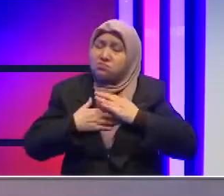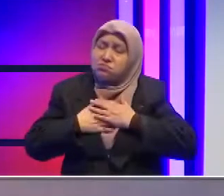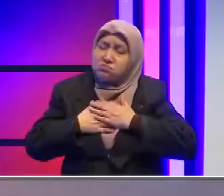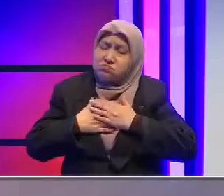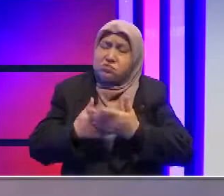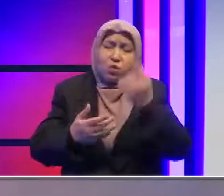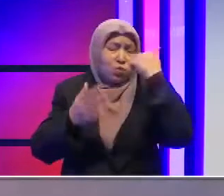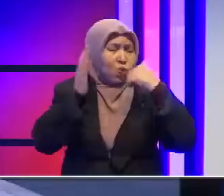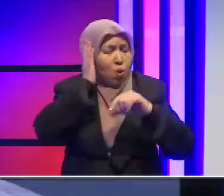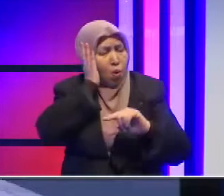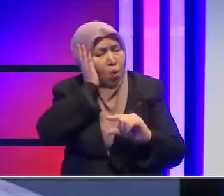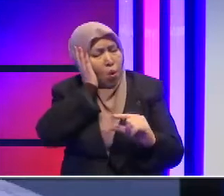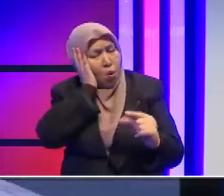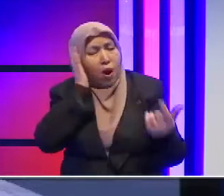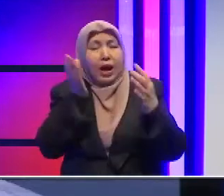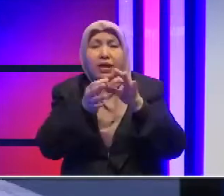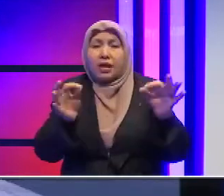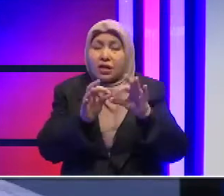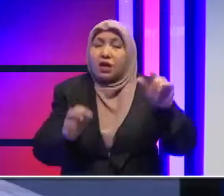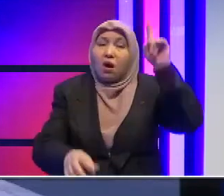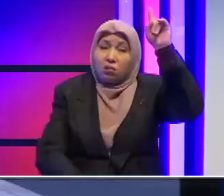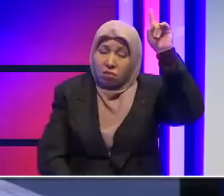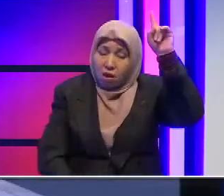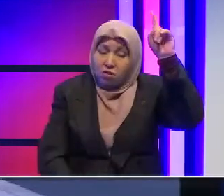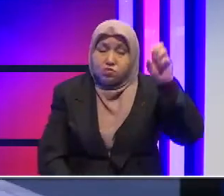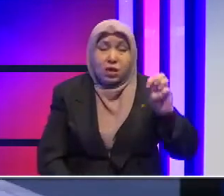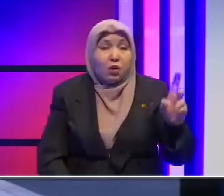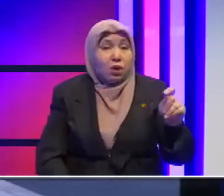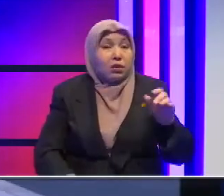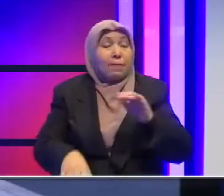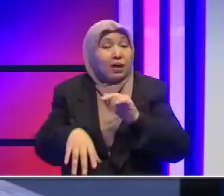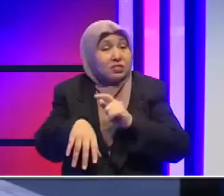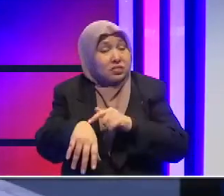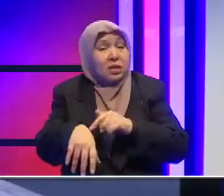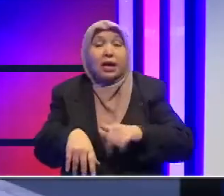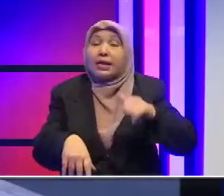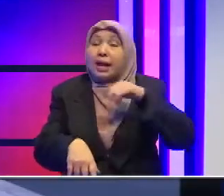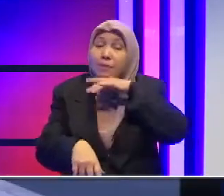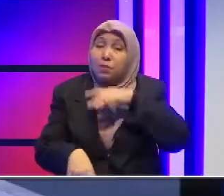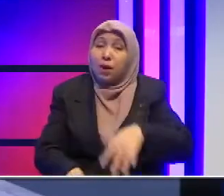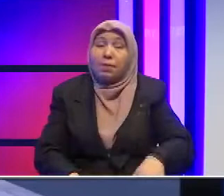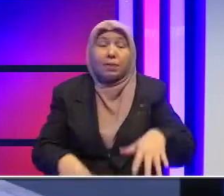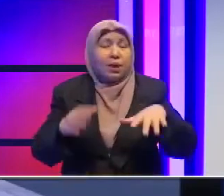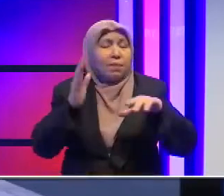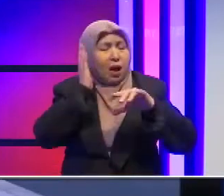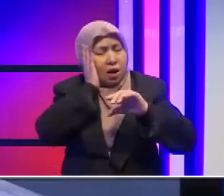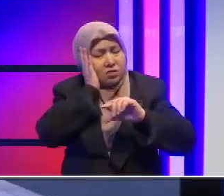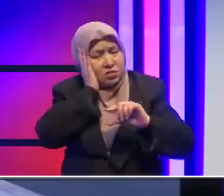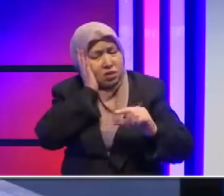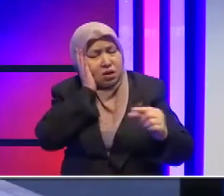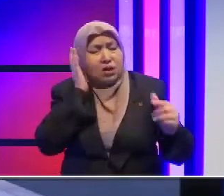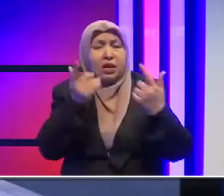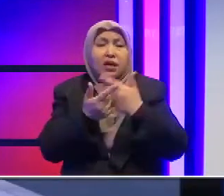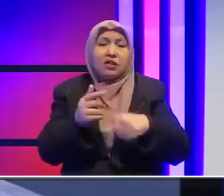untuk membacakan ayat daripada ayat Allah Subhanahu wa taala, iaitu tak kala mana Nabi sallallahu alaihi wasallam membacakan ayat daripada